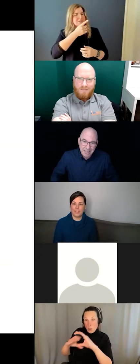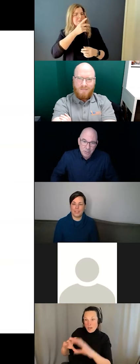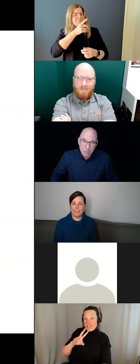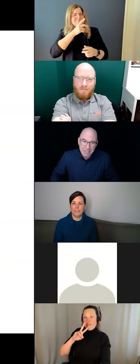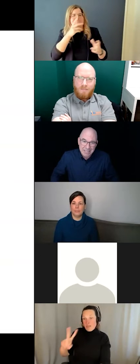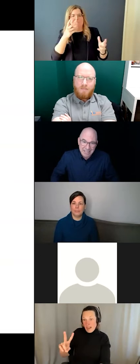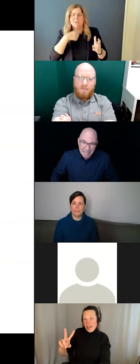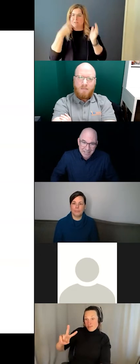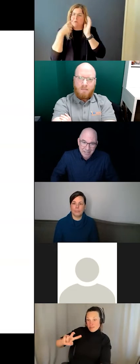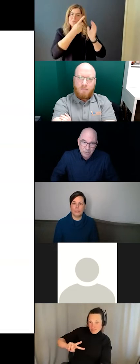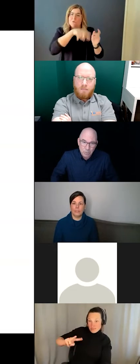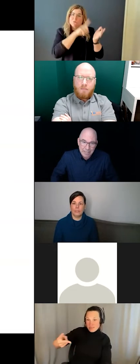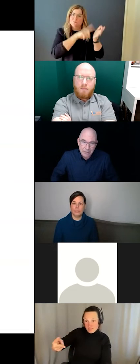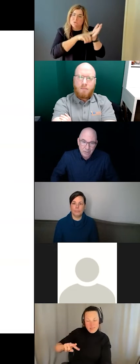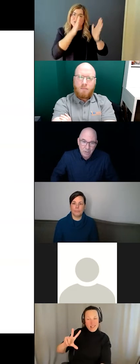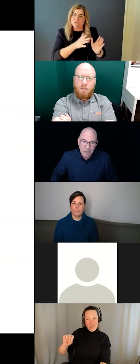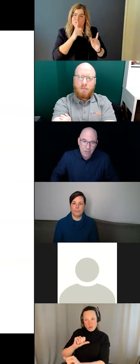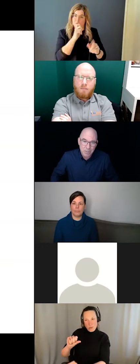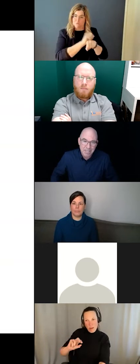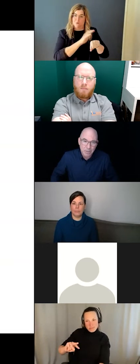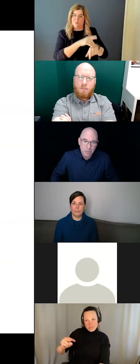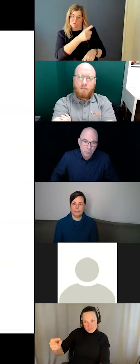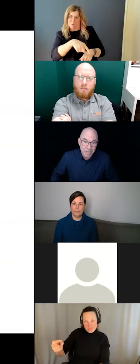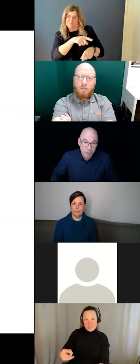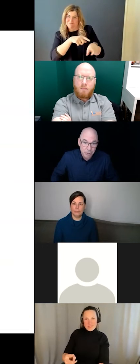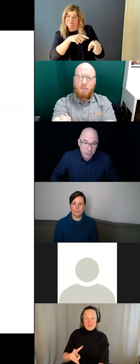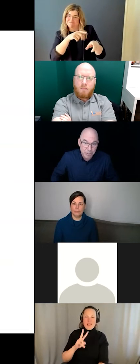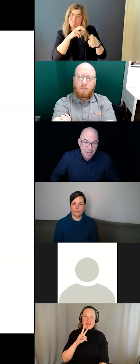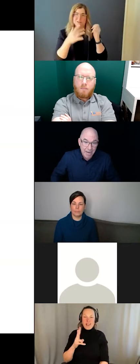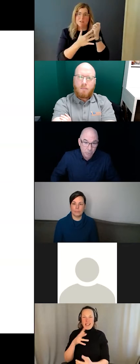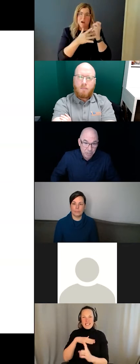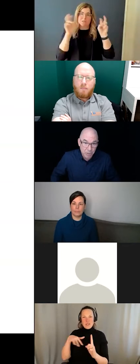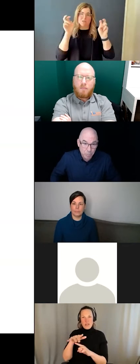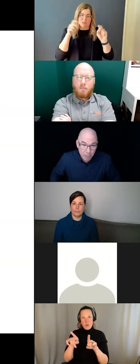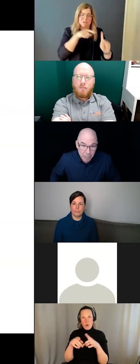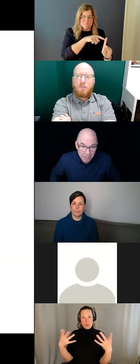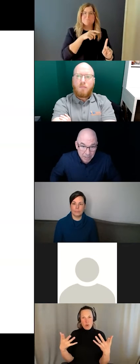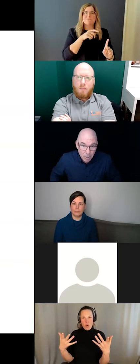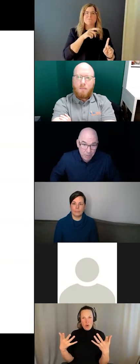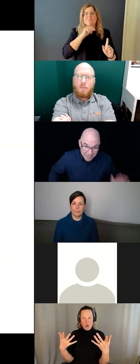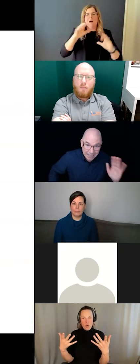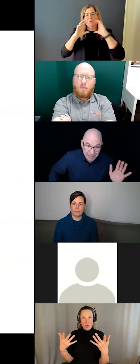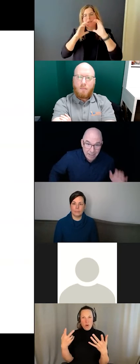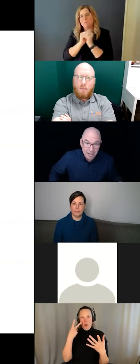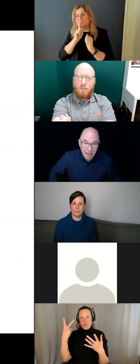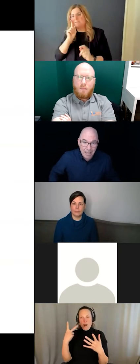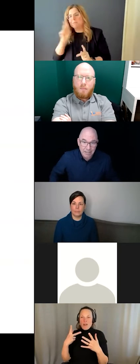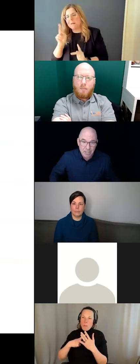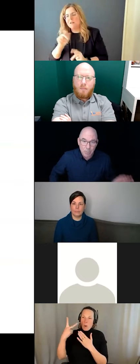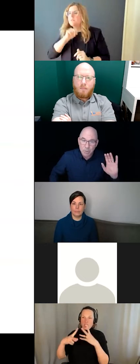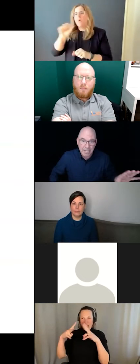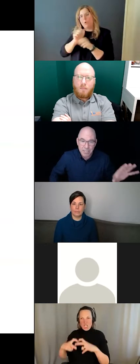unique n'aura pas autant de succès. Donc, je crois que c'est vraiment désolant lorsque nous voyons avec